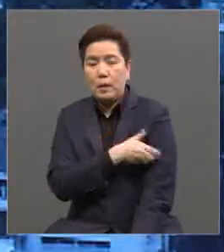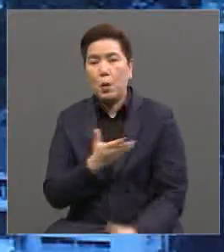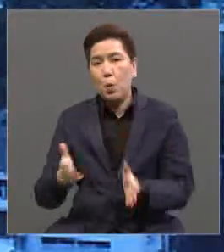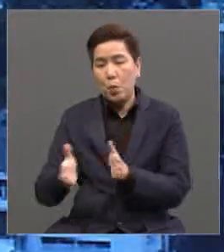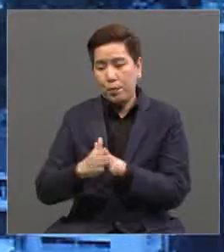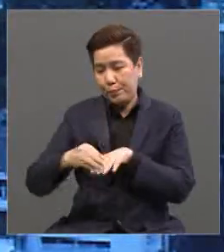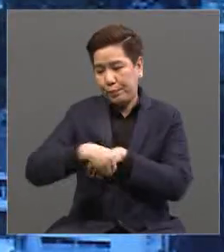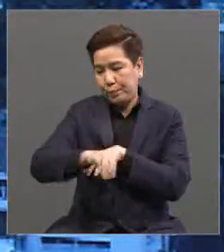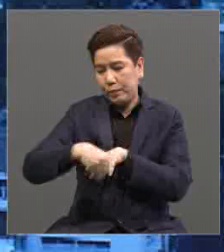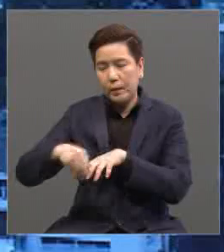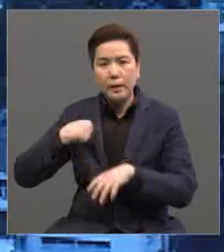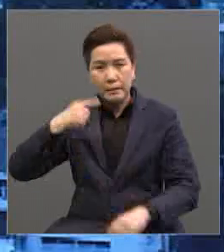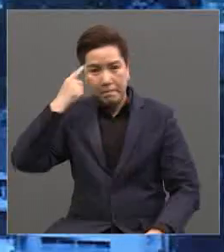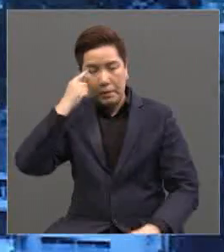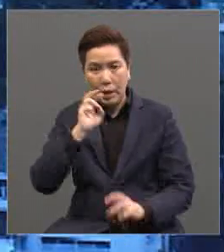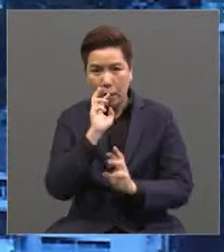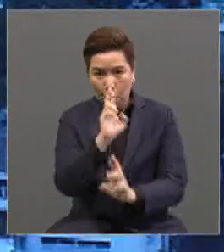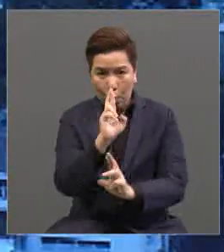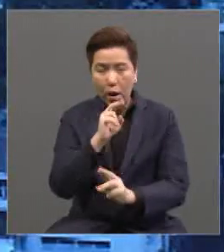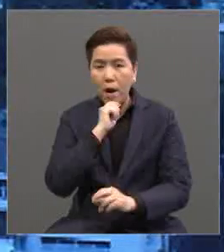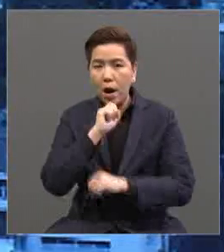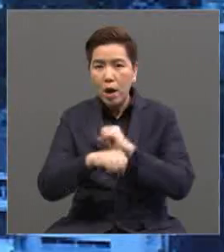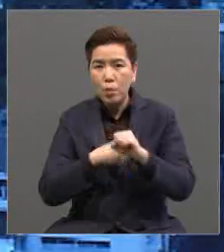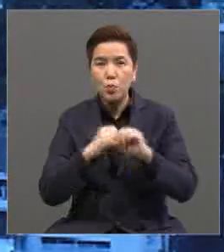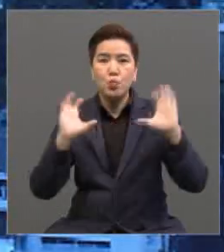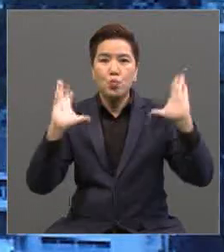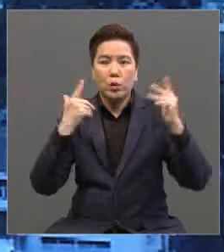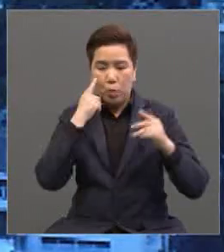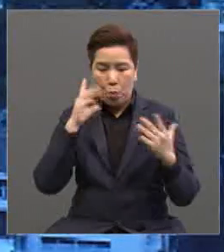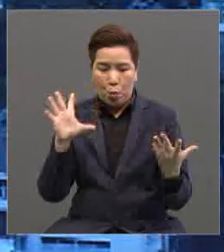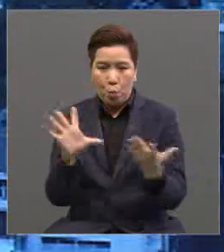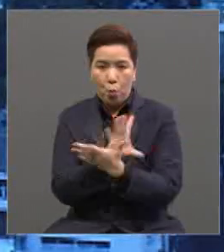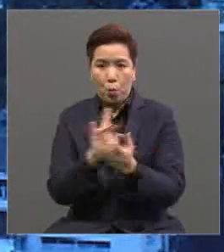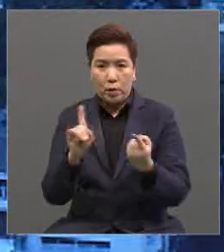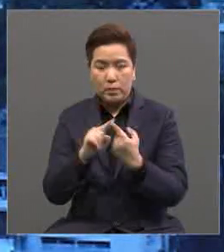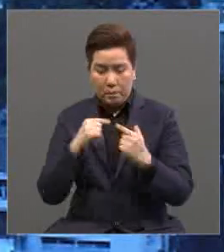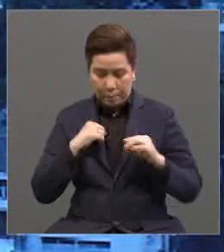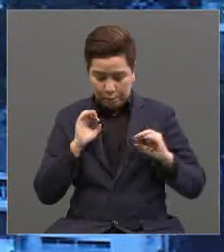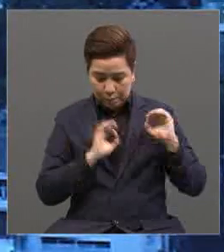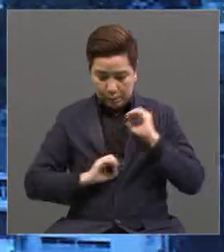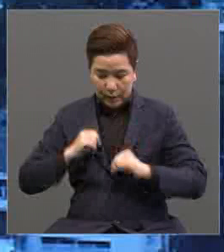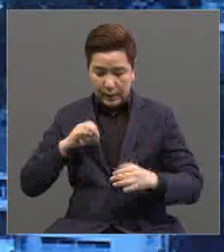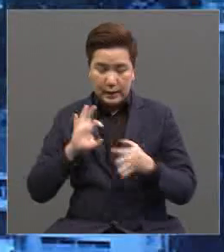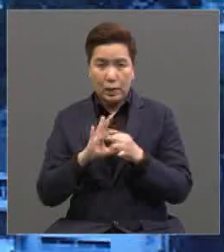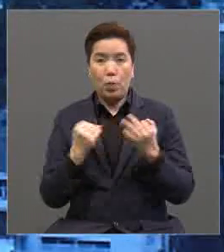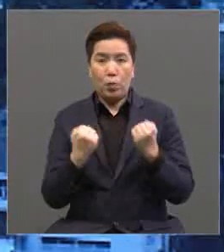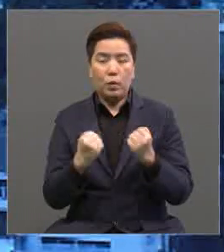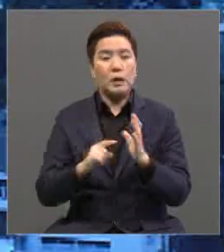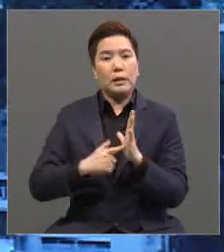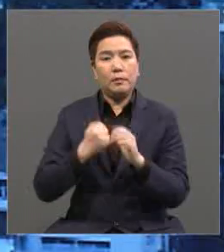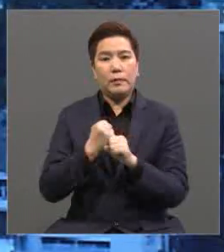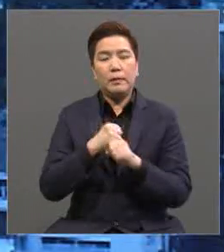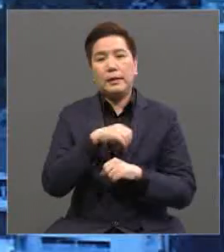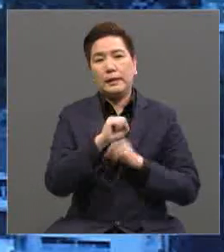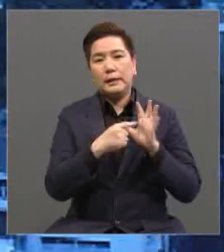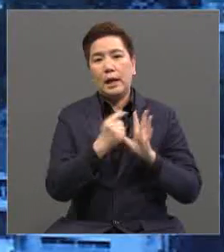คีเครือข่ายเปิดแคมเปญระวังหมดอายุค่ะเพื่อสร้างวัฒนธรรมปลอดภัยทางถนนก็จะนำร่องในเขตสา